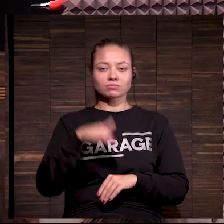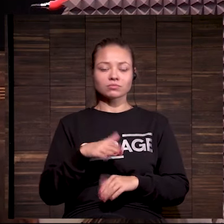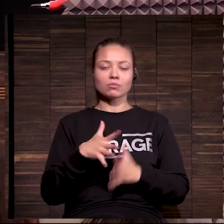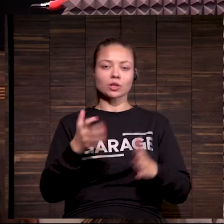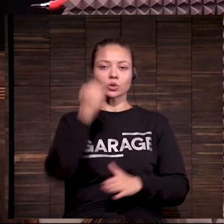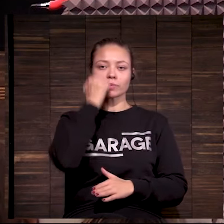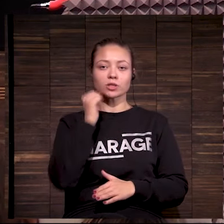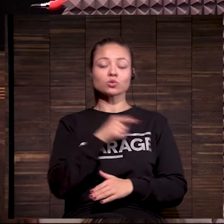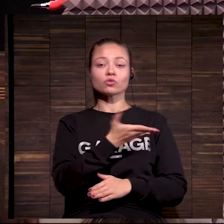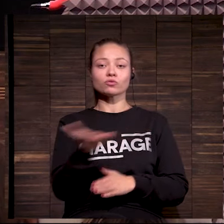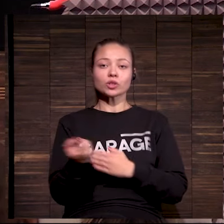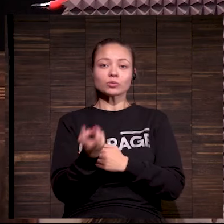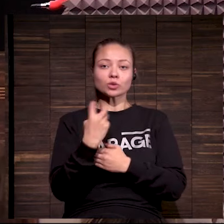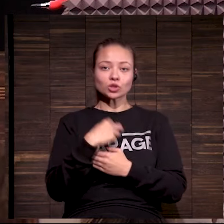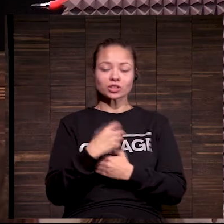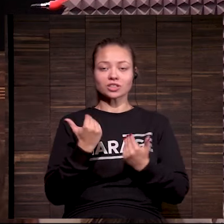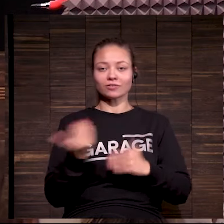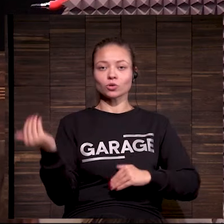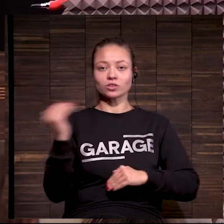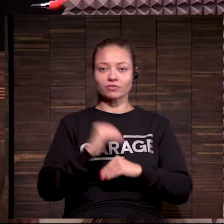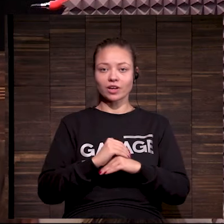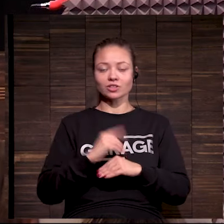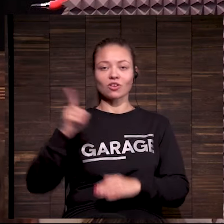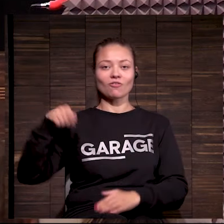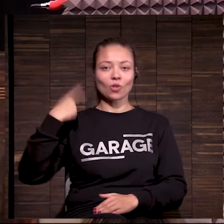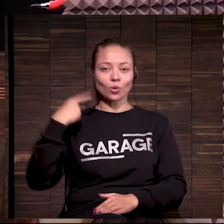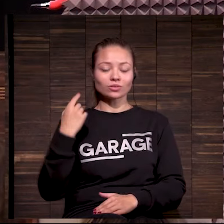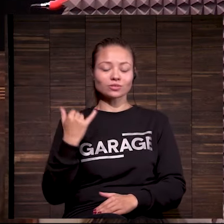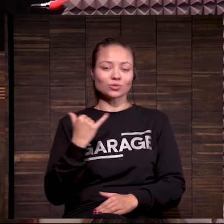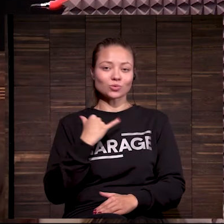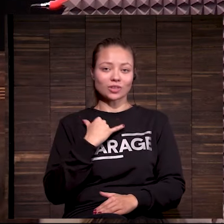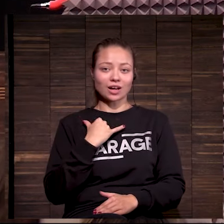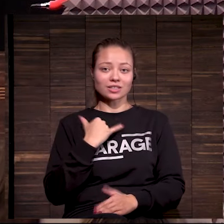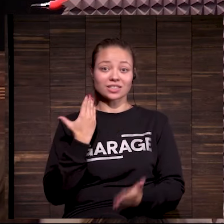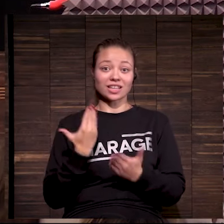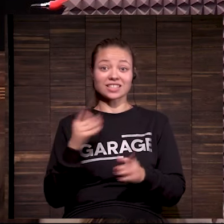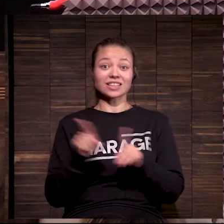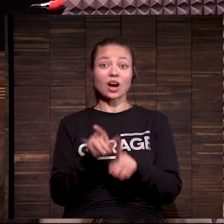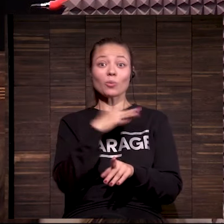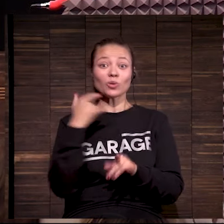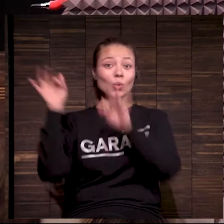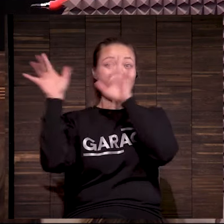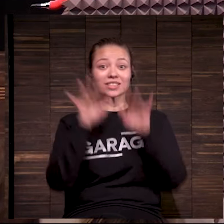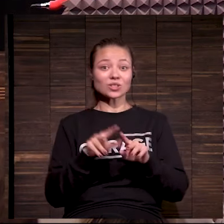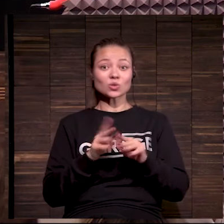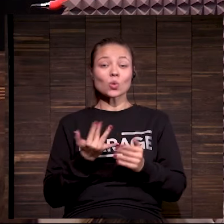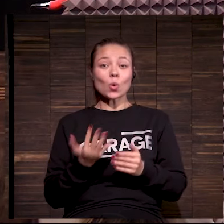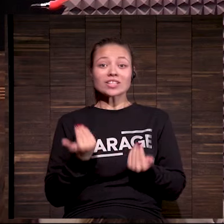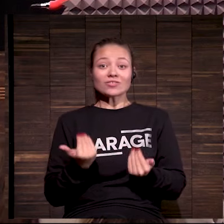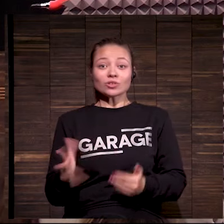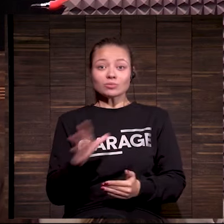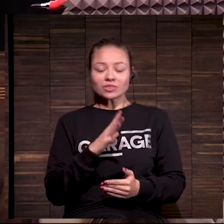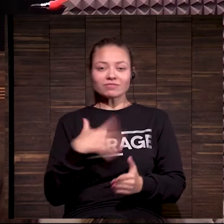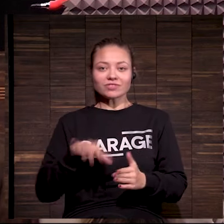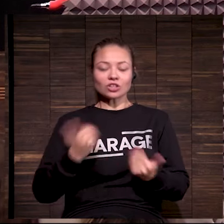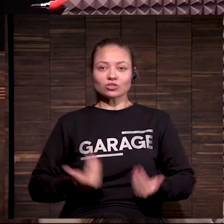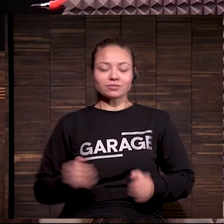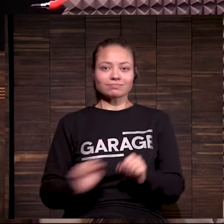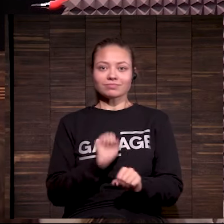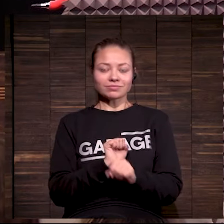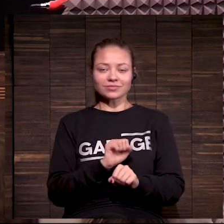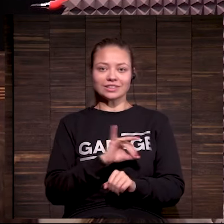что вы пришли сегодня вечером в лондоне у нас если выпадает столько снега сколько сегодня всё замирает вся жизнь и